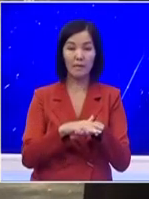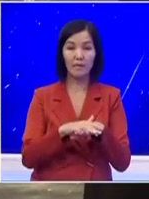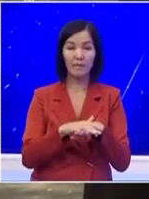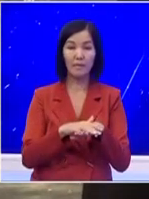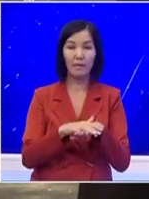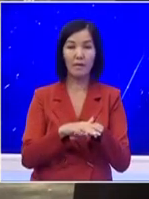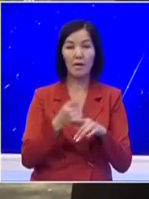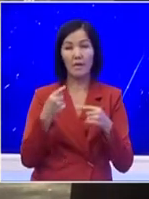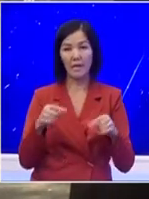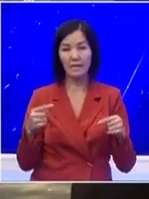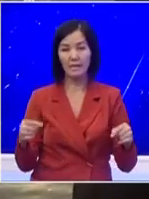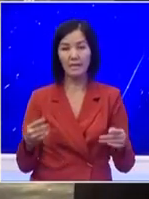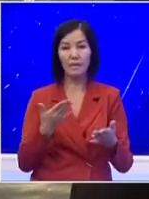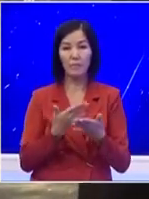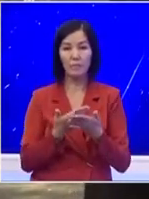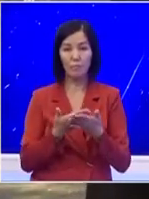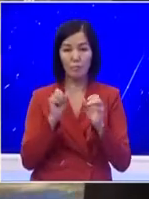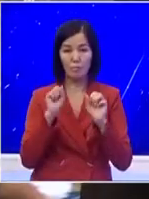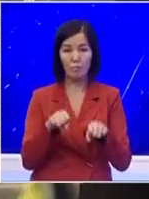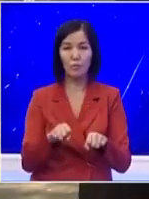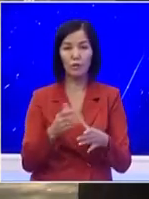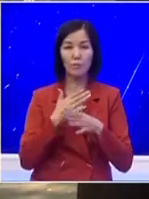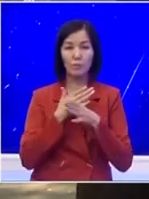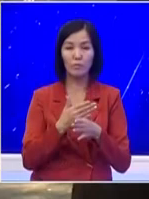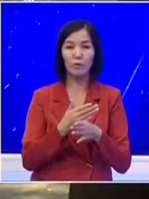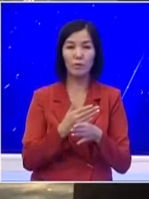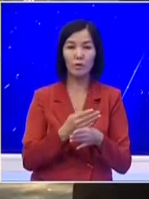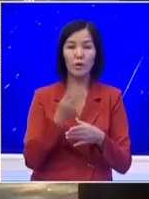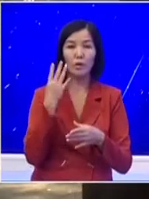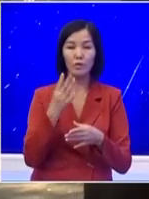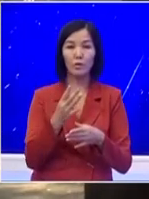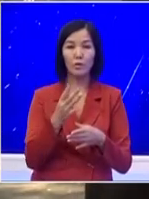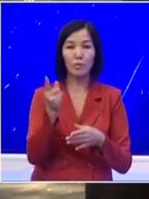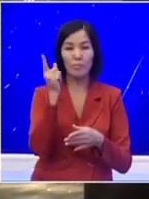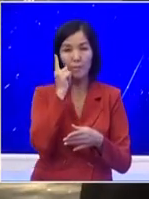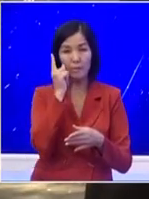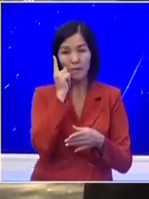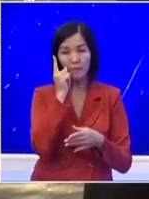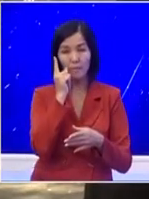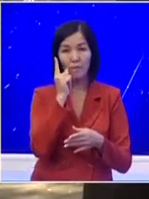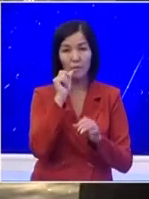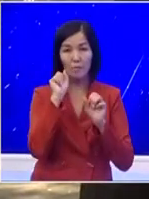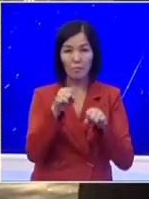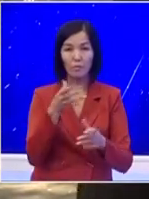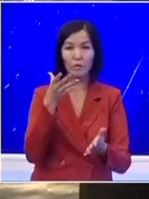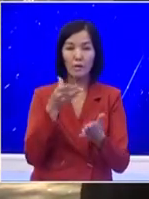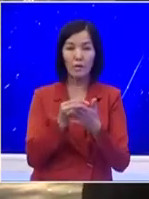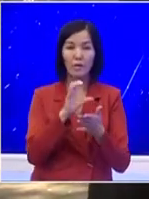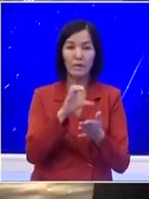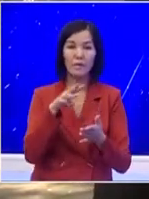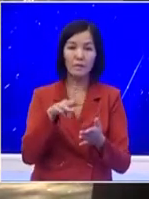транспортными картами. Также можно с помощью 4 мобильных приложений это все оплатить.